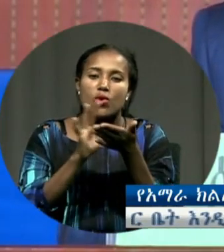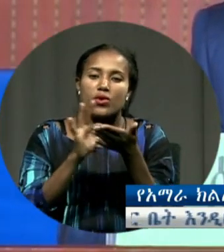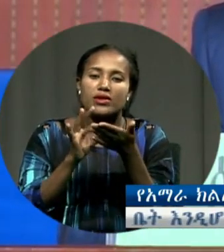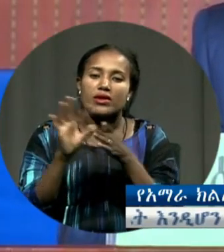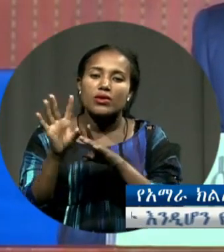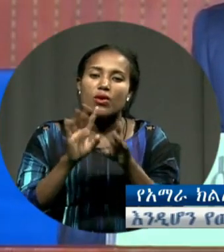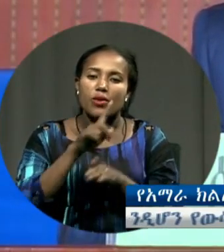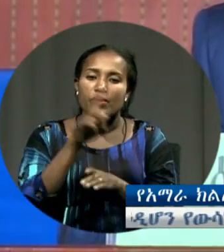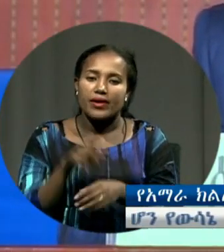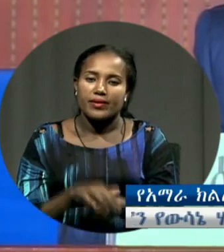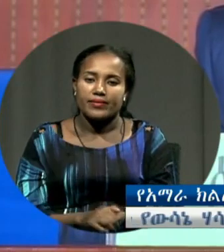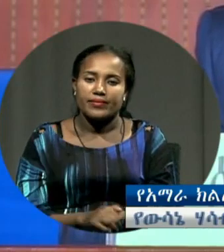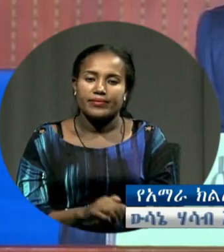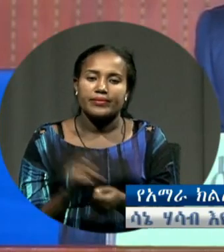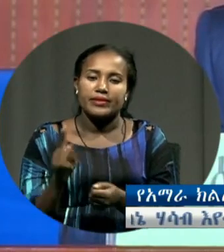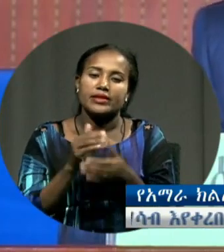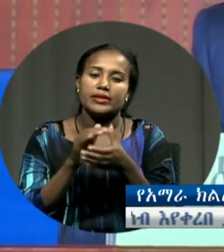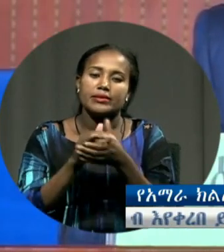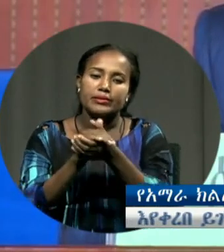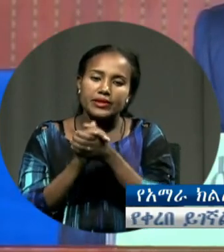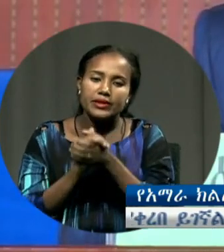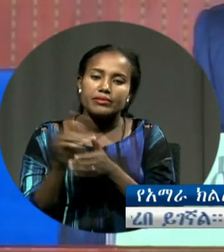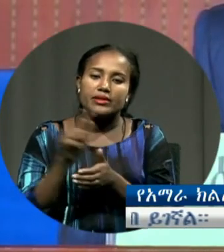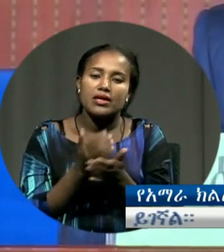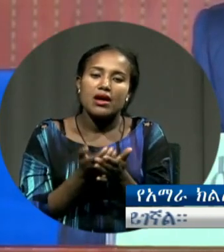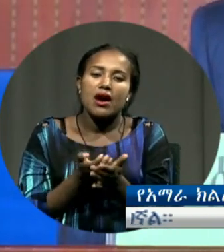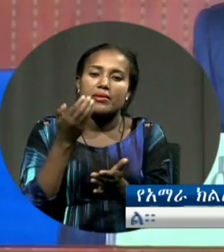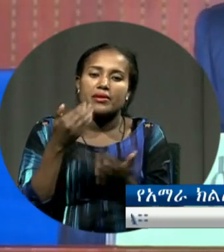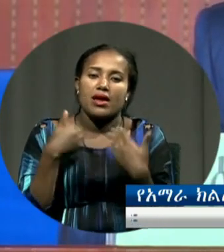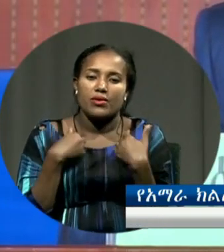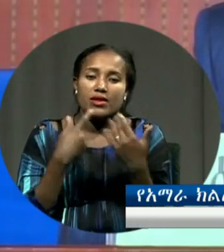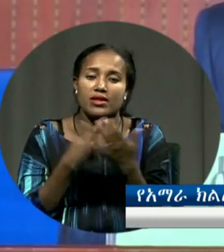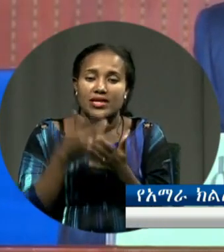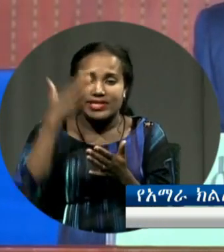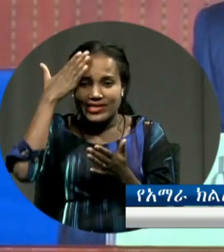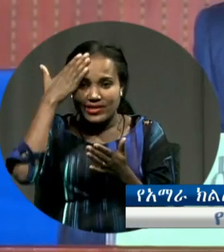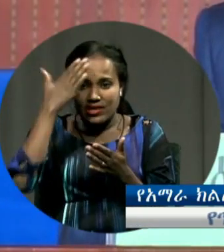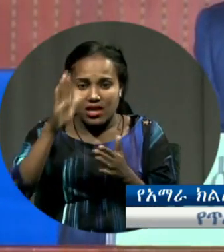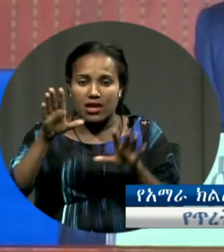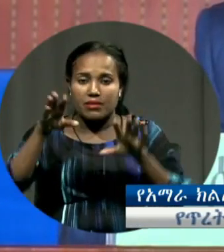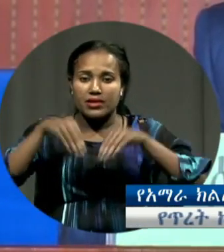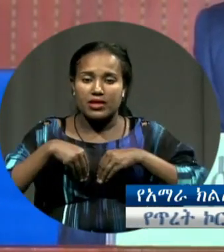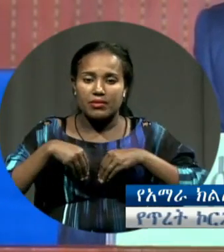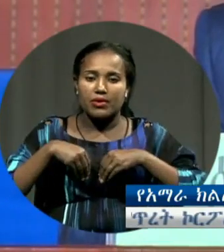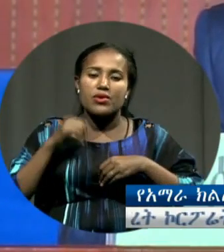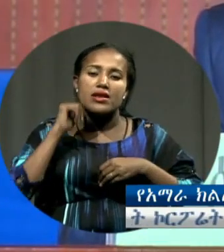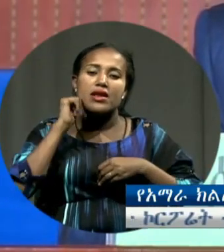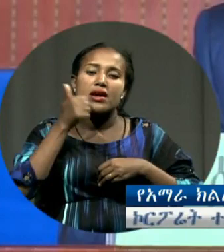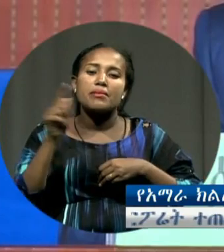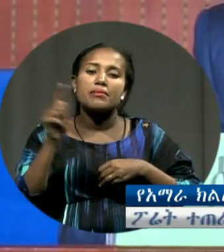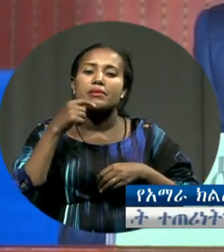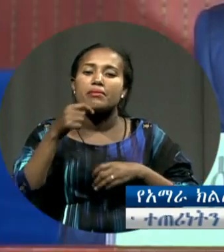ወይ? ምን እዳ ምን ሀብት አለው? ይሄን ሳናቅ ብንረከበው ነገም ብለን እንቆጣጠራለን።